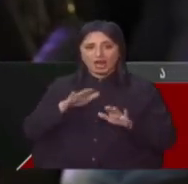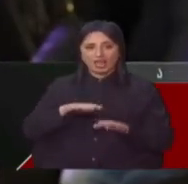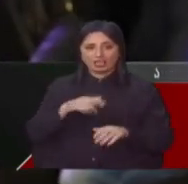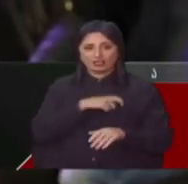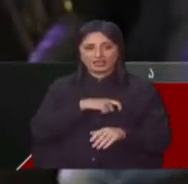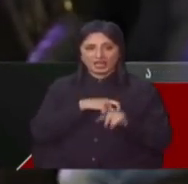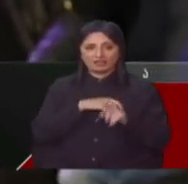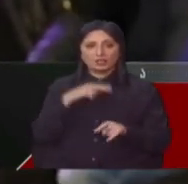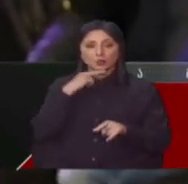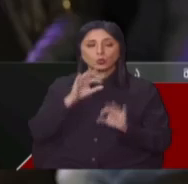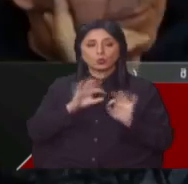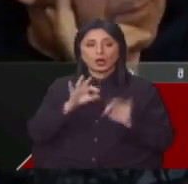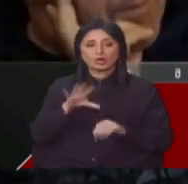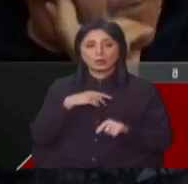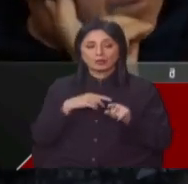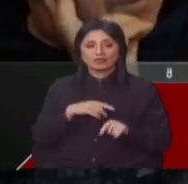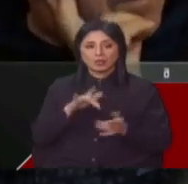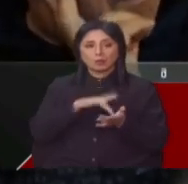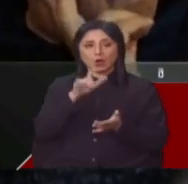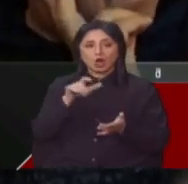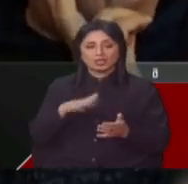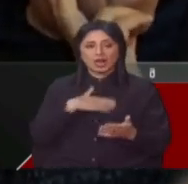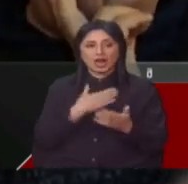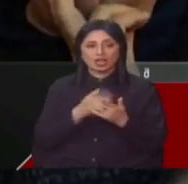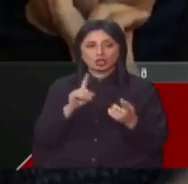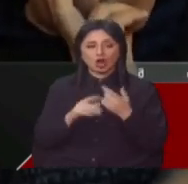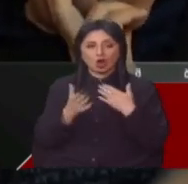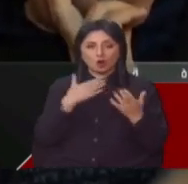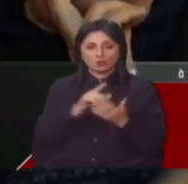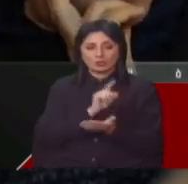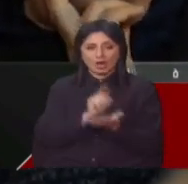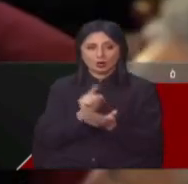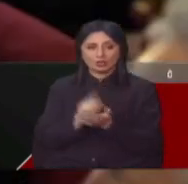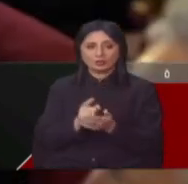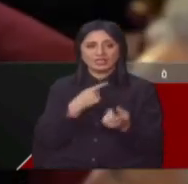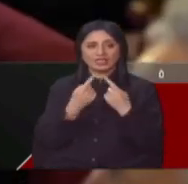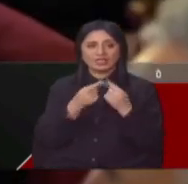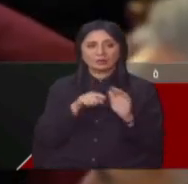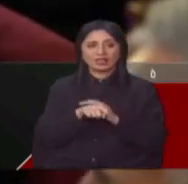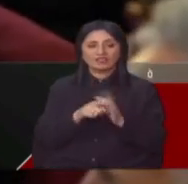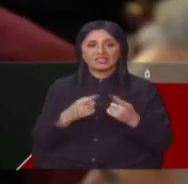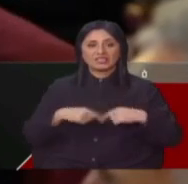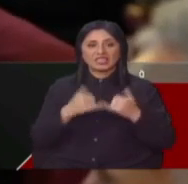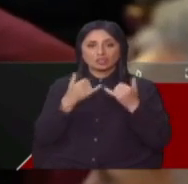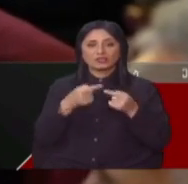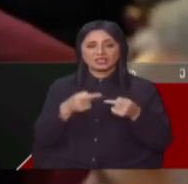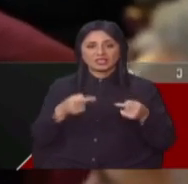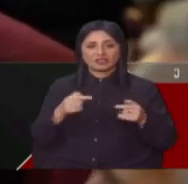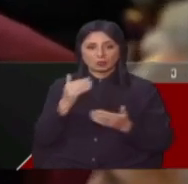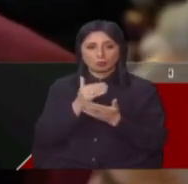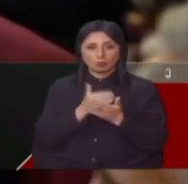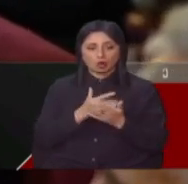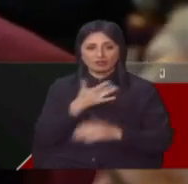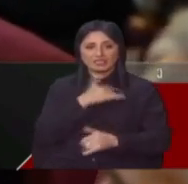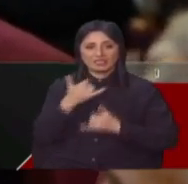Adgilobrivi, Delegati, Skurat, Ribagama, Koldam, Posahleu, Bastan, Aktiuri, Komunikacija, Sauci, Blobazei, Labarake, Zdevni, Lisazu, Gadoe, Bistui, Svadas, Svav, Programa,